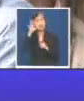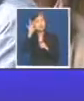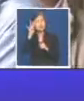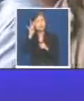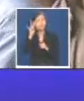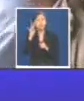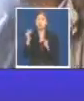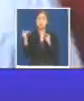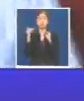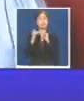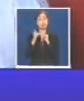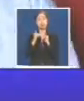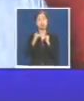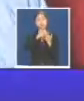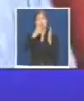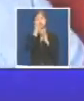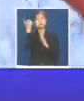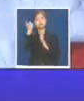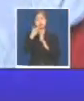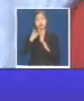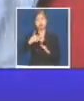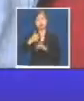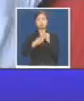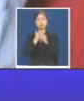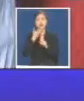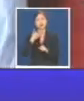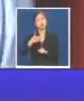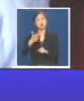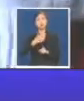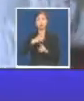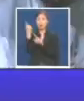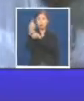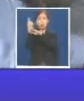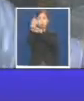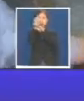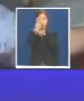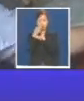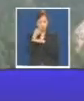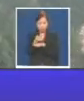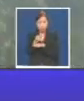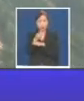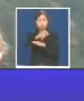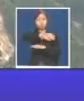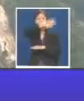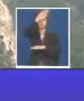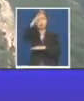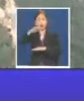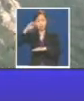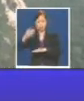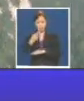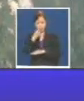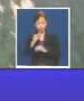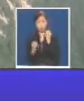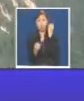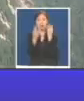ครู่อยู่บนเฮลิคอปเตอร์มองเห็นนะครับว่าบนเขาหลายจุดเลยที่เป็นป่